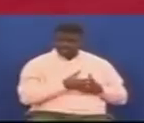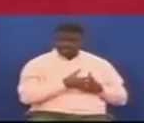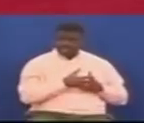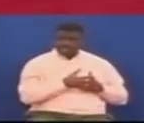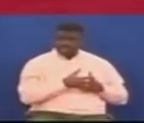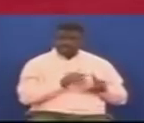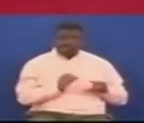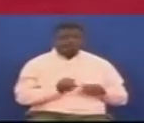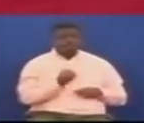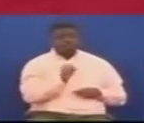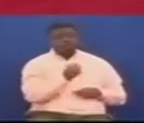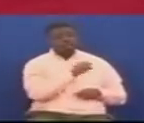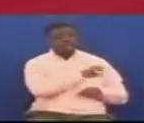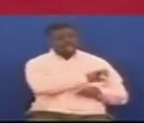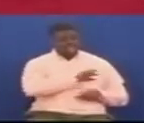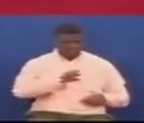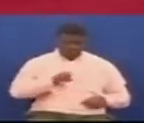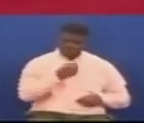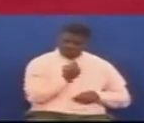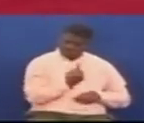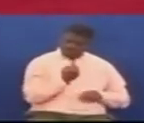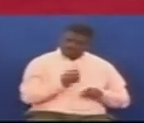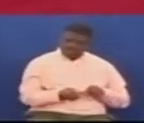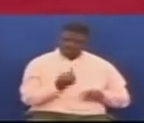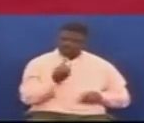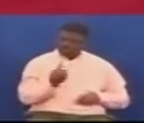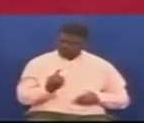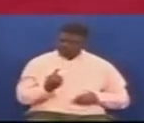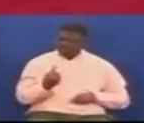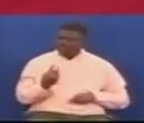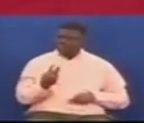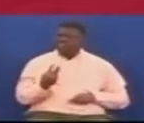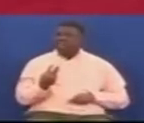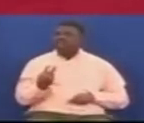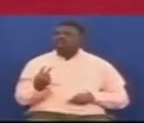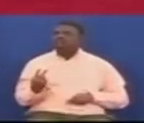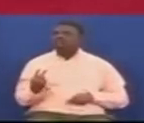milioni 1132.6 mwezi Aprili 2019.